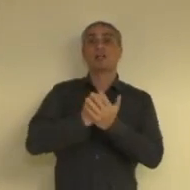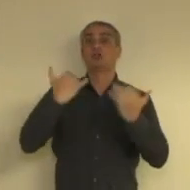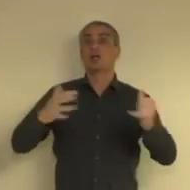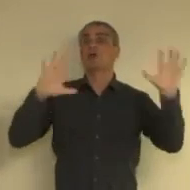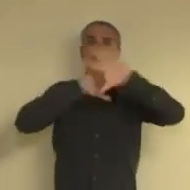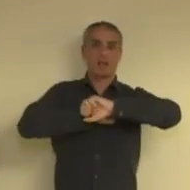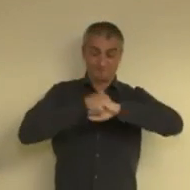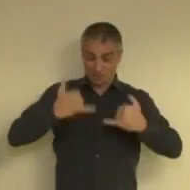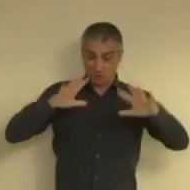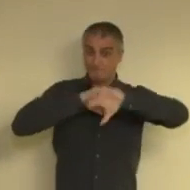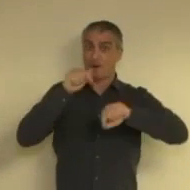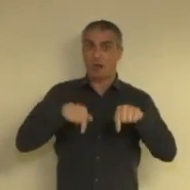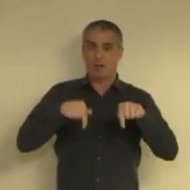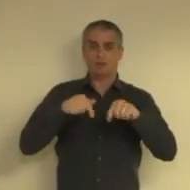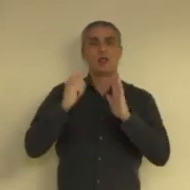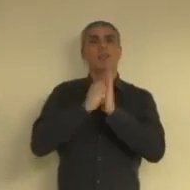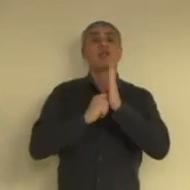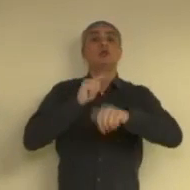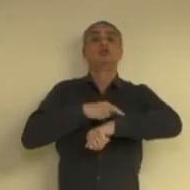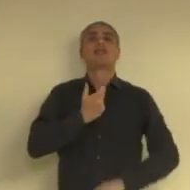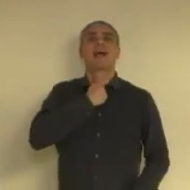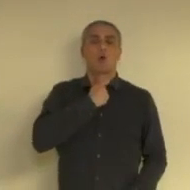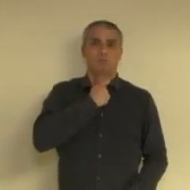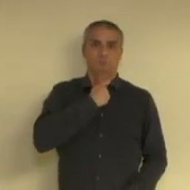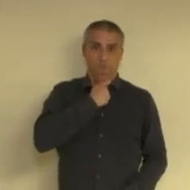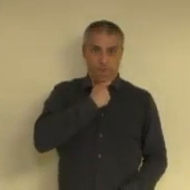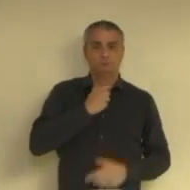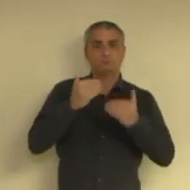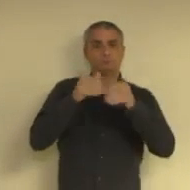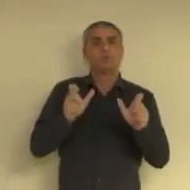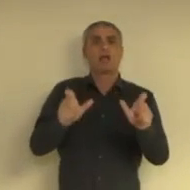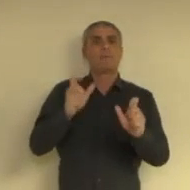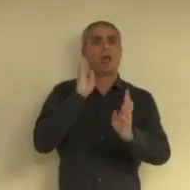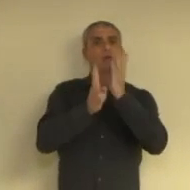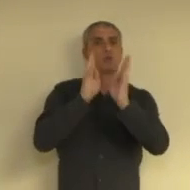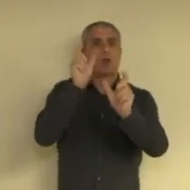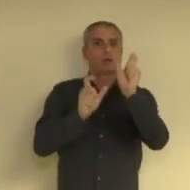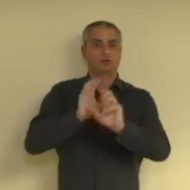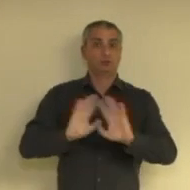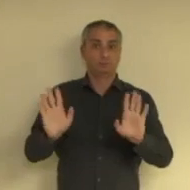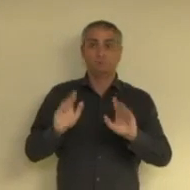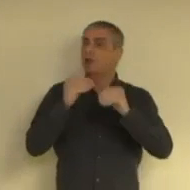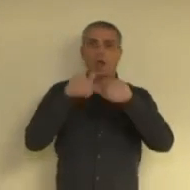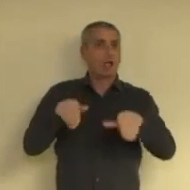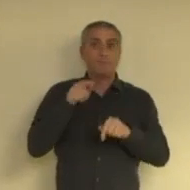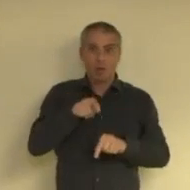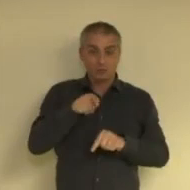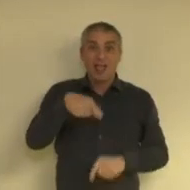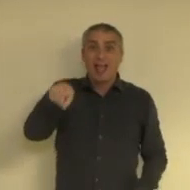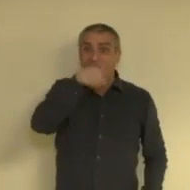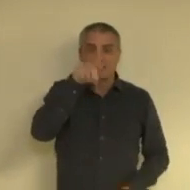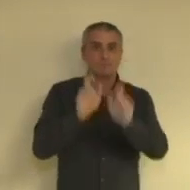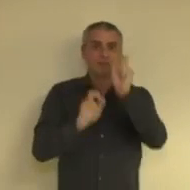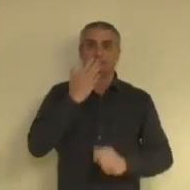תאשר הערב, הלילה, תקנות לשעת חירום להגבלת התנועה. בהגבלות הללו